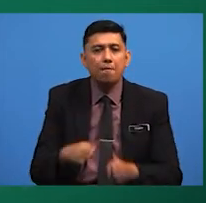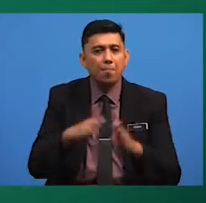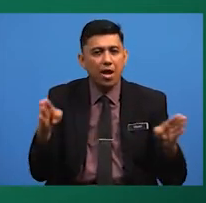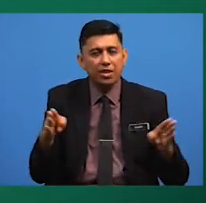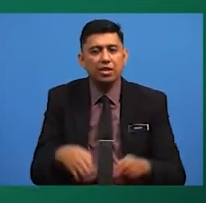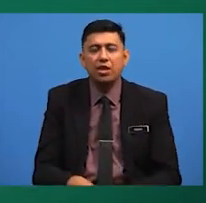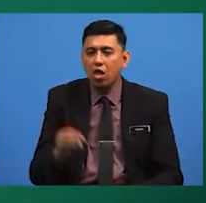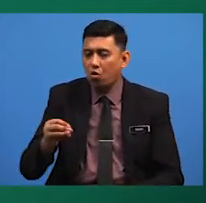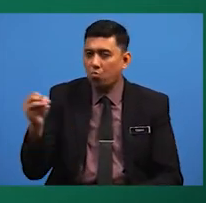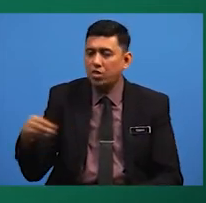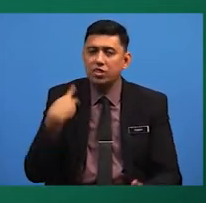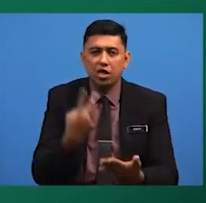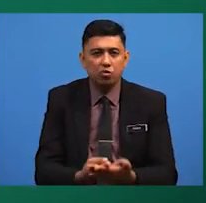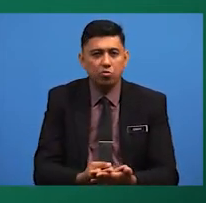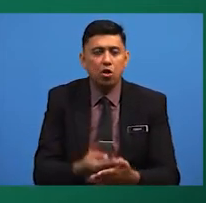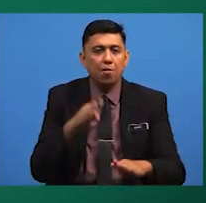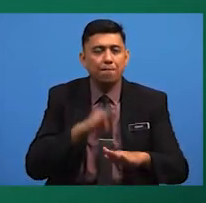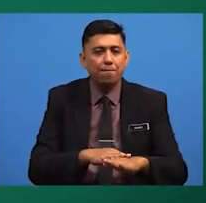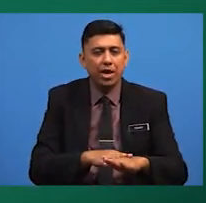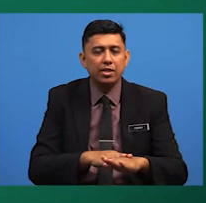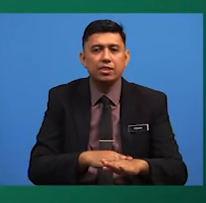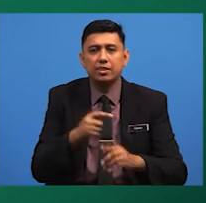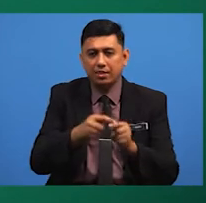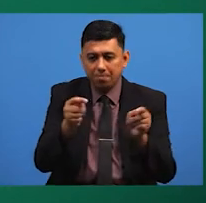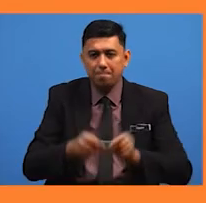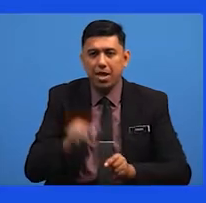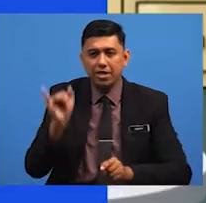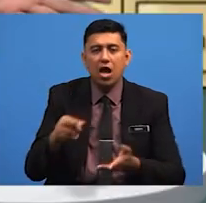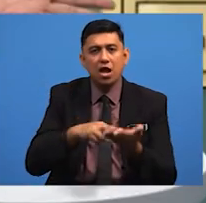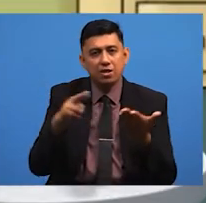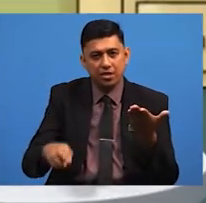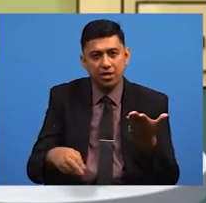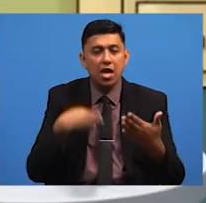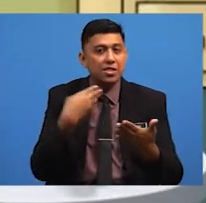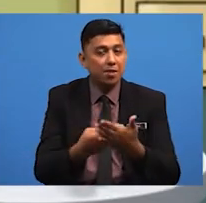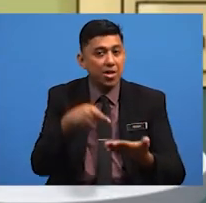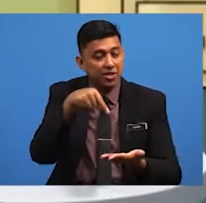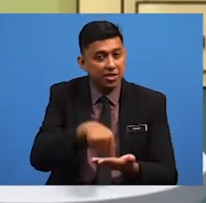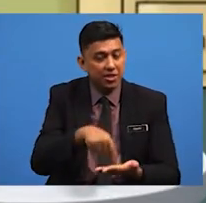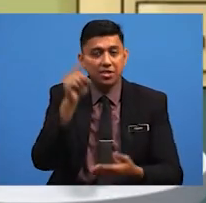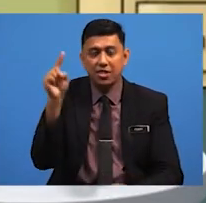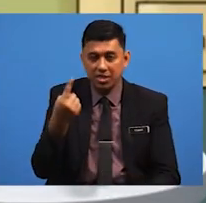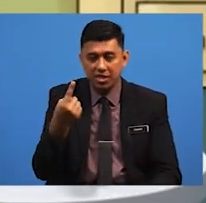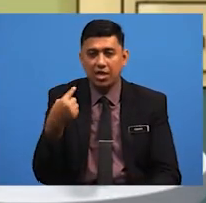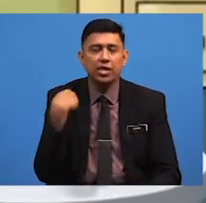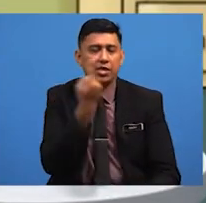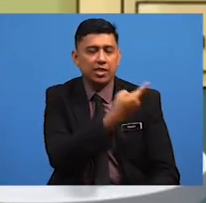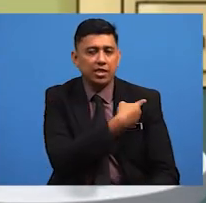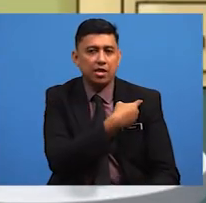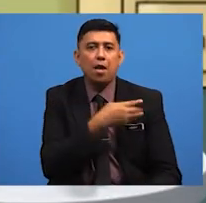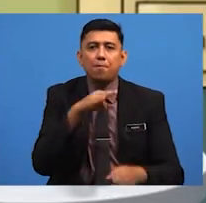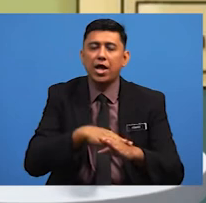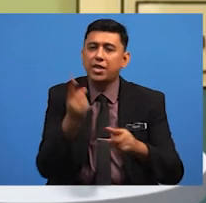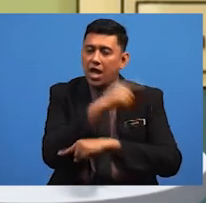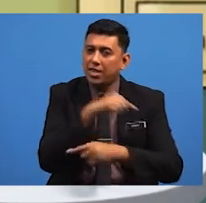berbanding objek yang jatuh pada tempat yang rendah sampai di sini saja pembelajaran kita